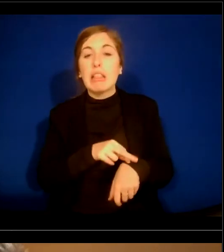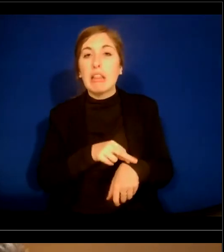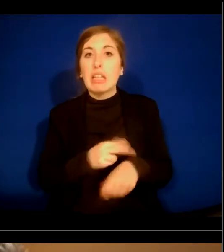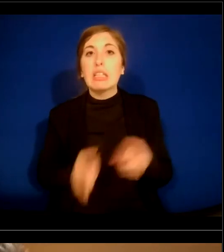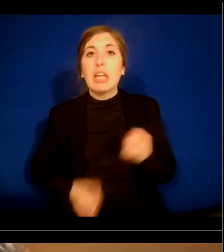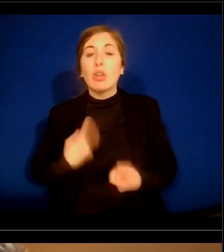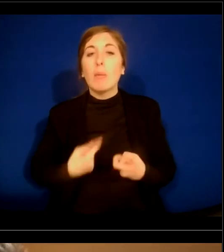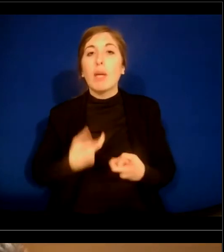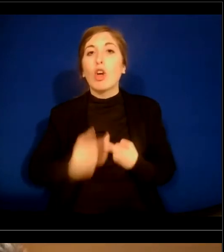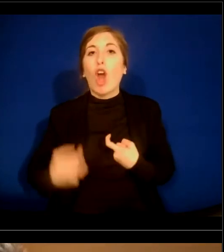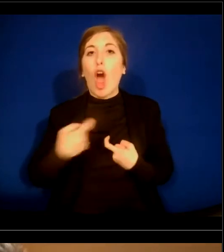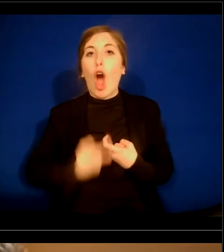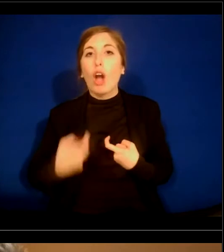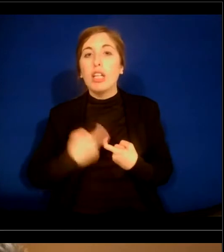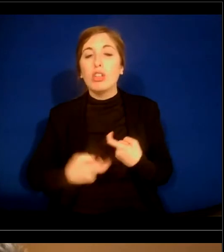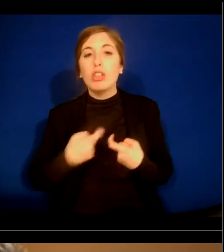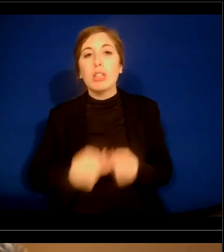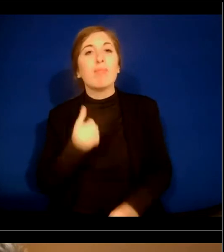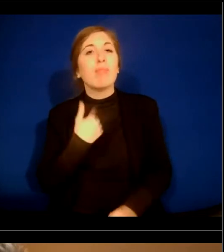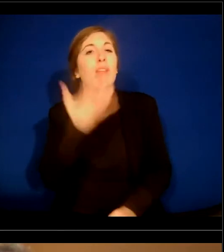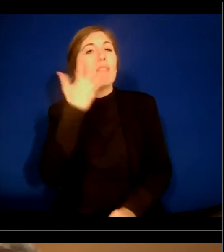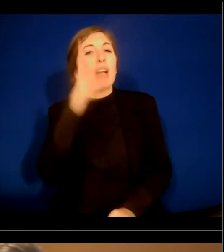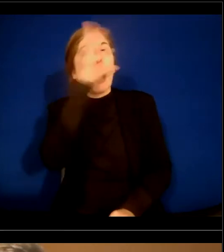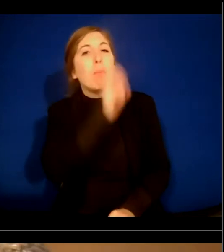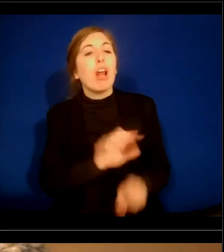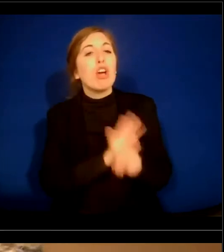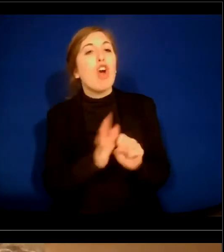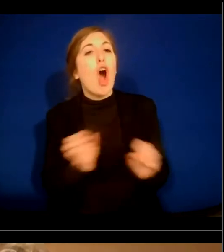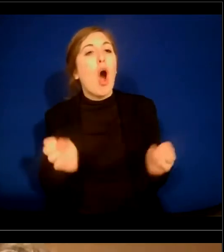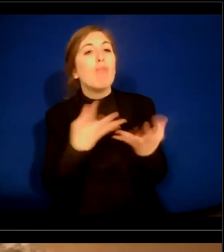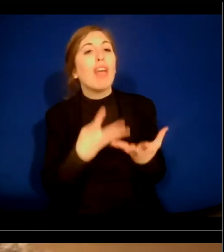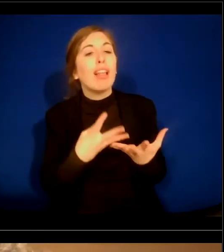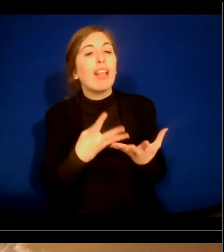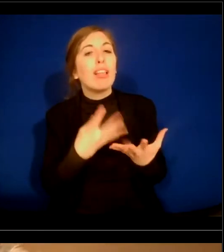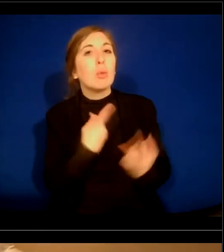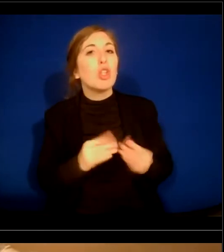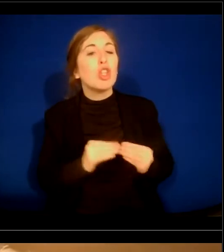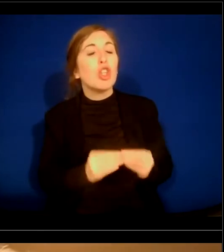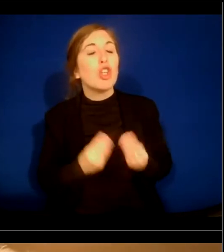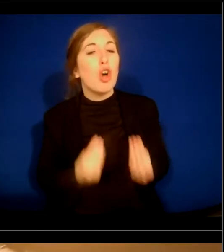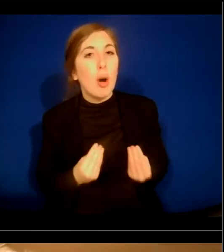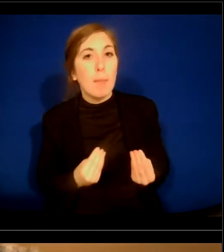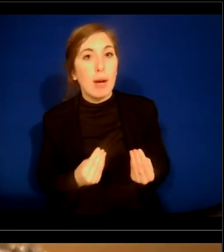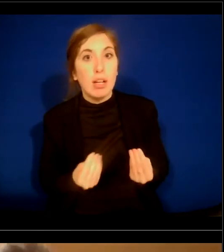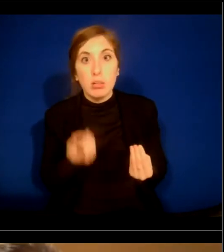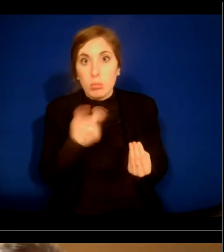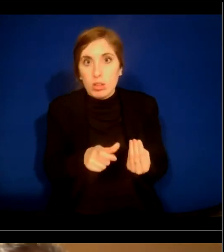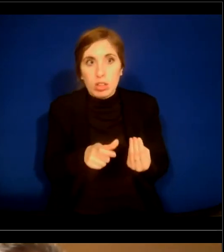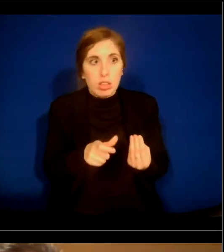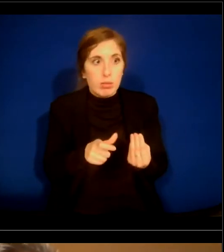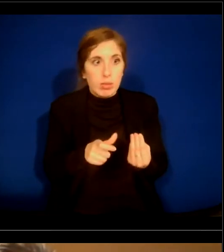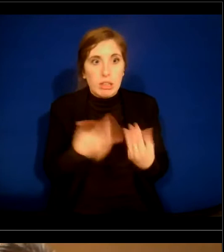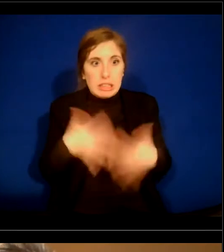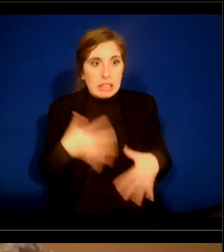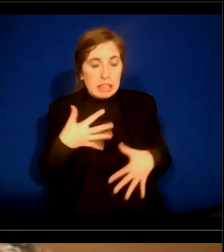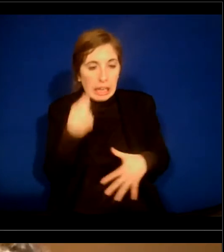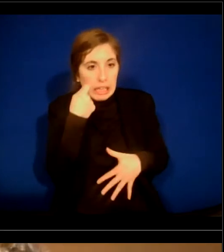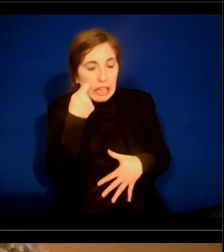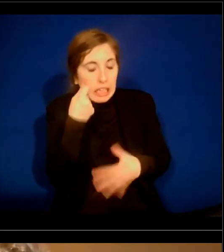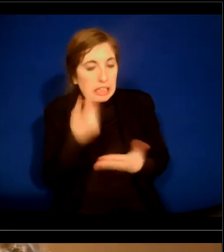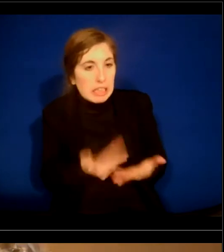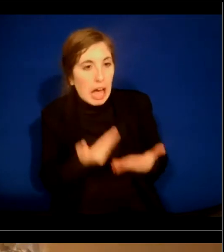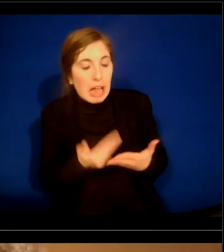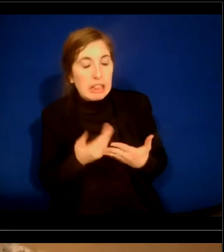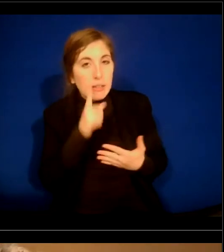Mi chiedevo, il Covid che fine ha fatto, anche perché è abbastanza curiosa questa cosa,